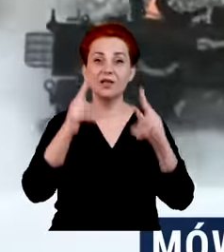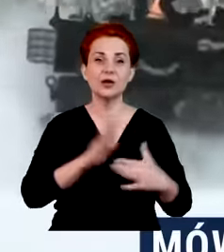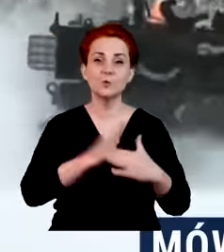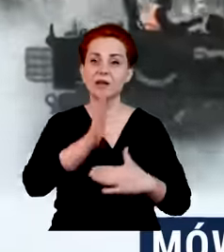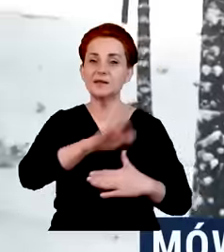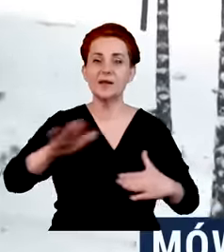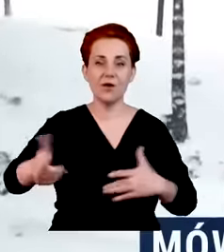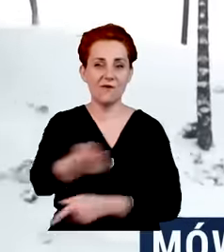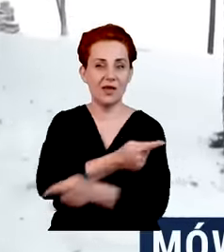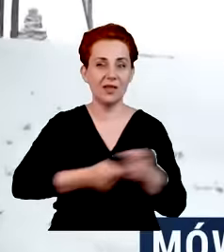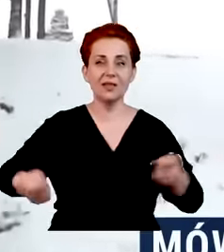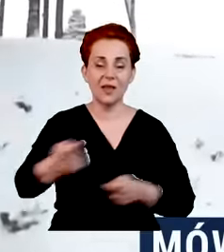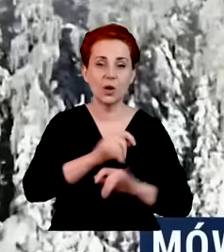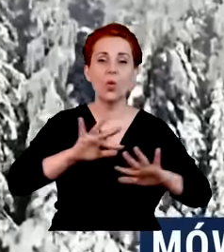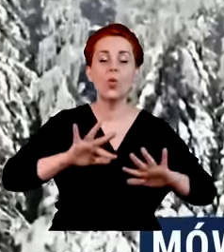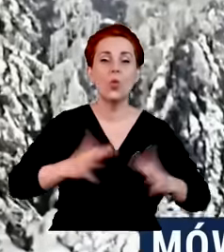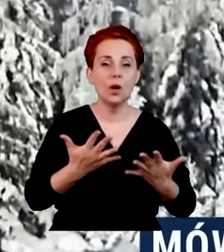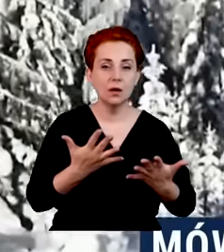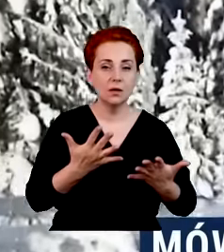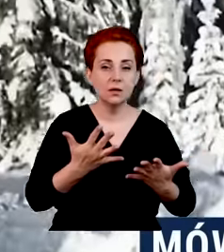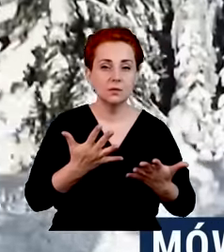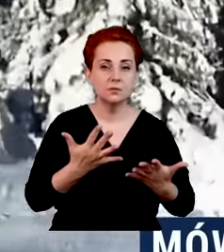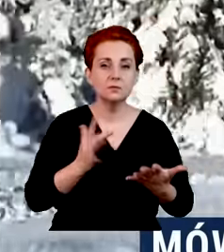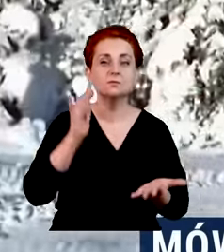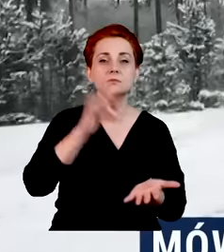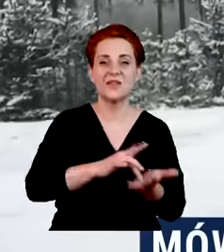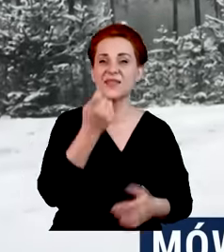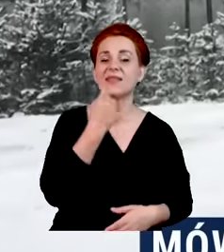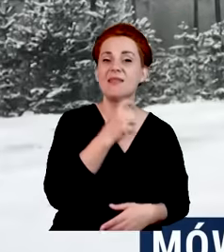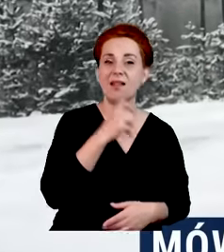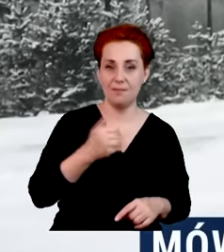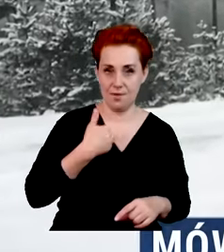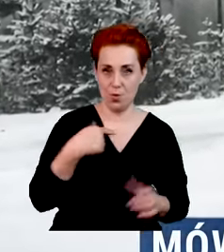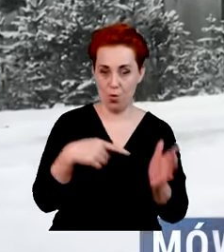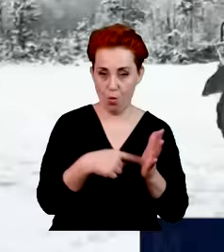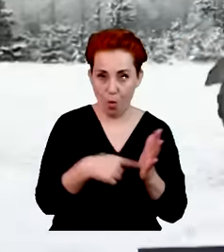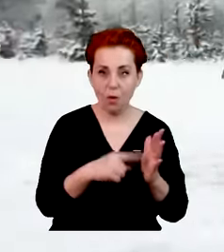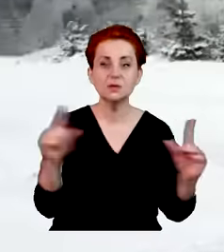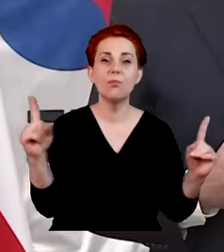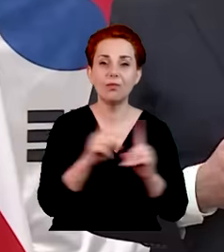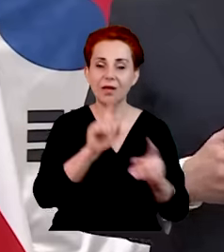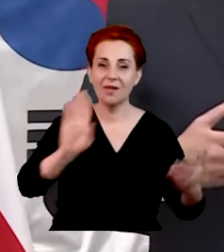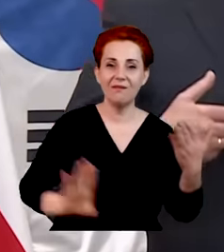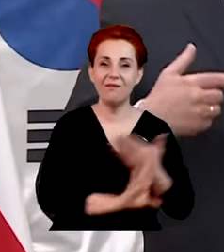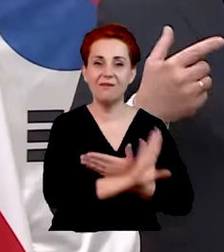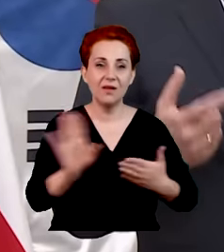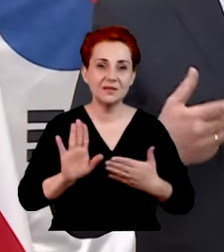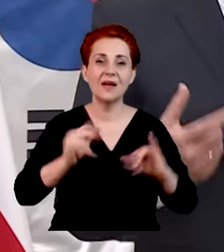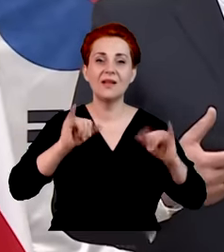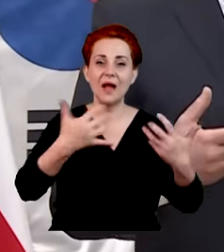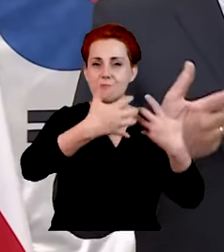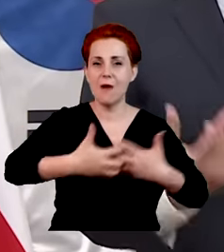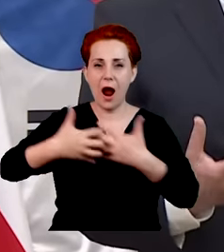targów czyli salonu w Kielcach dotyczącego wystawy uzbrojenia